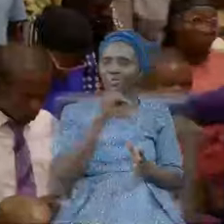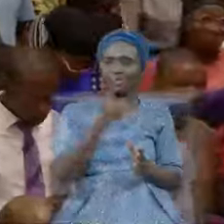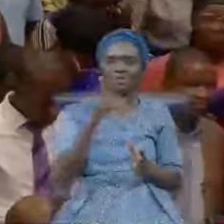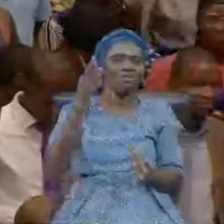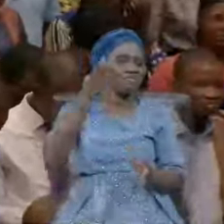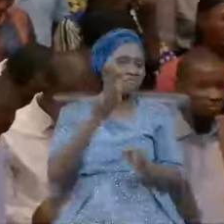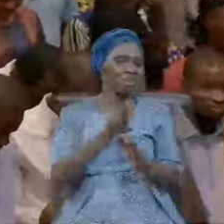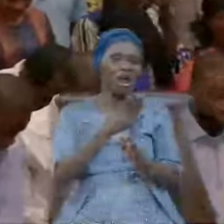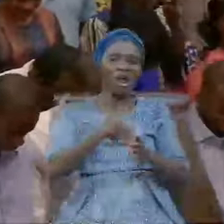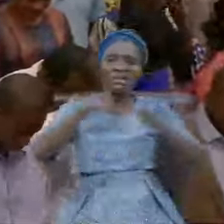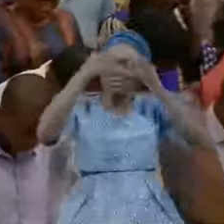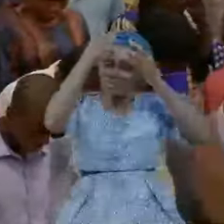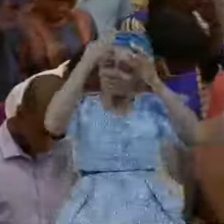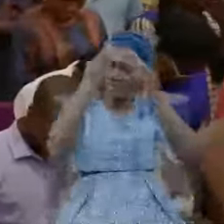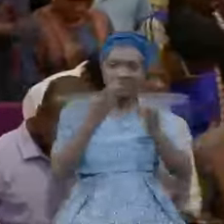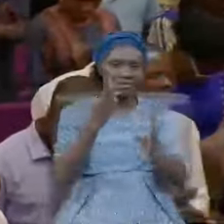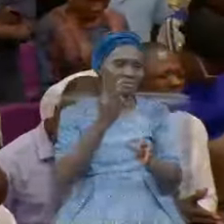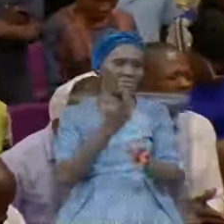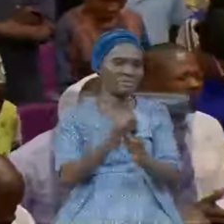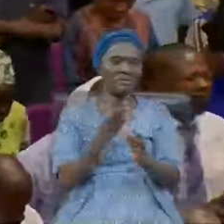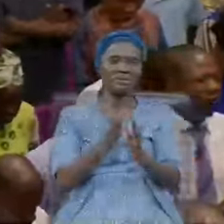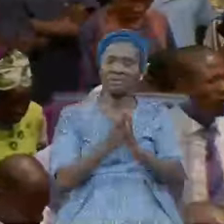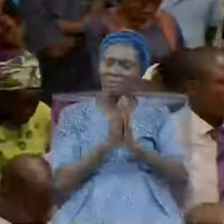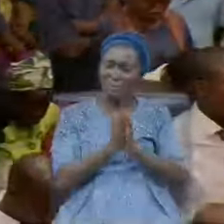À travers la foi précise et